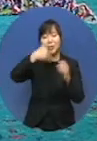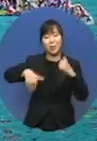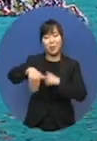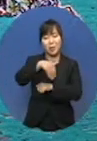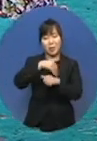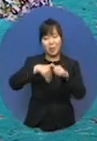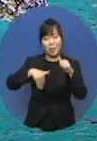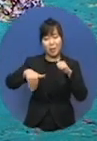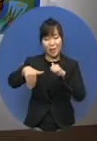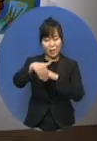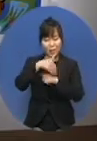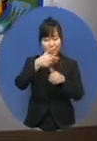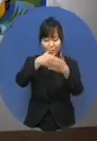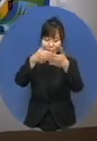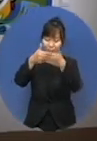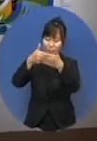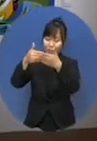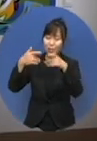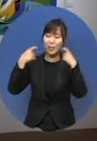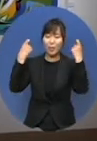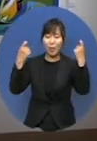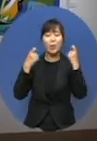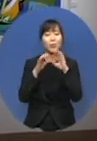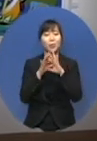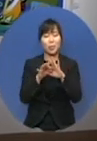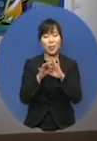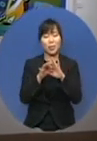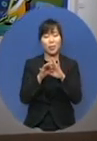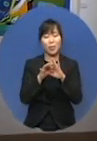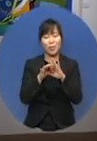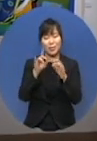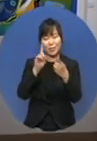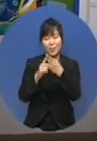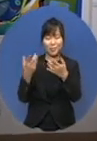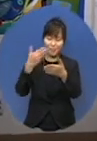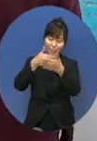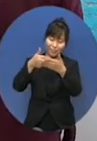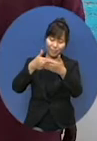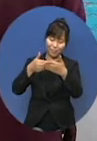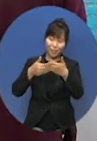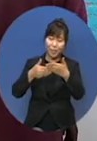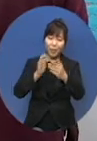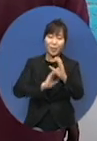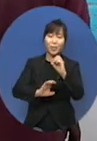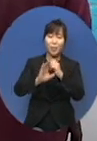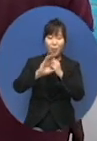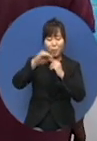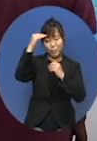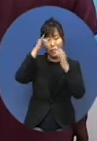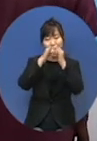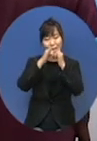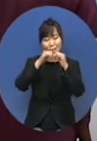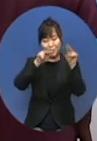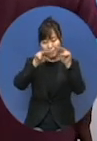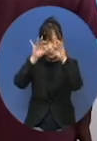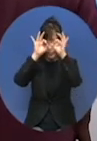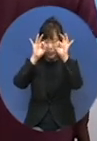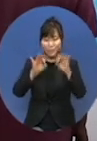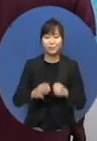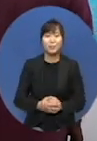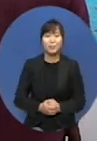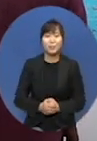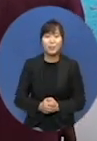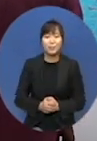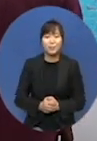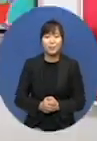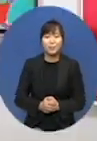경관과 비경을 스케치 여행을 통해 화폭에 고스란히 담아내 더욱 관람객들의 눈길을 사로잡고